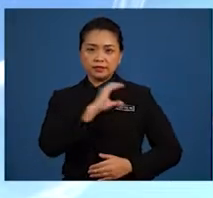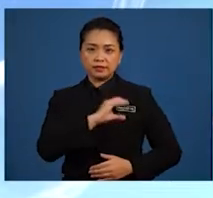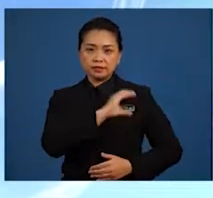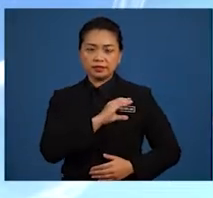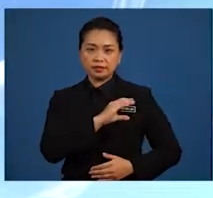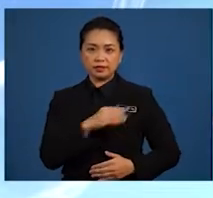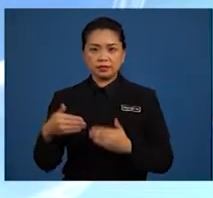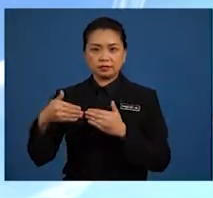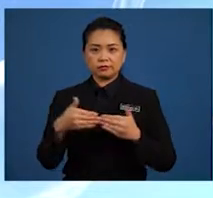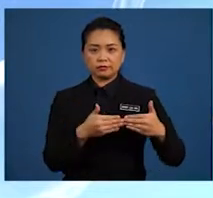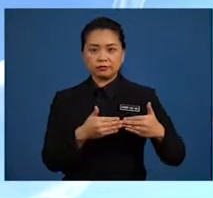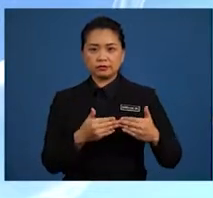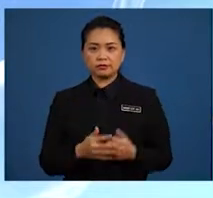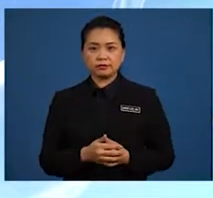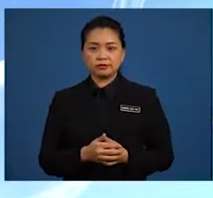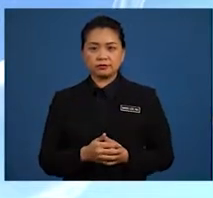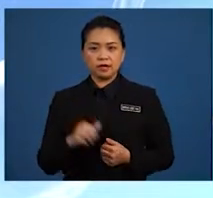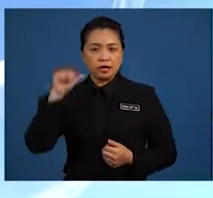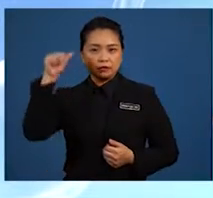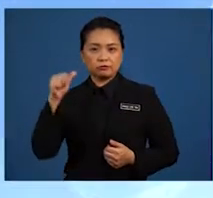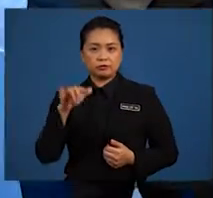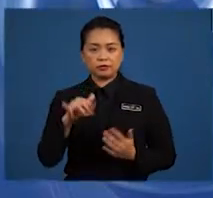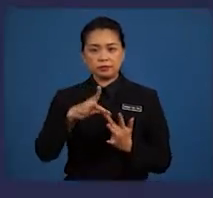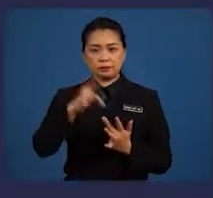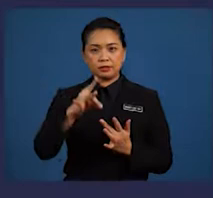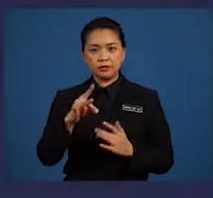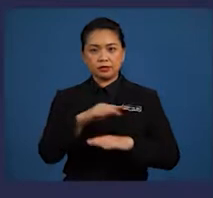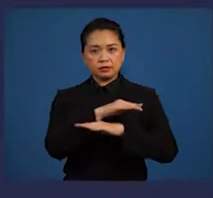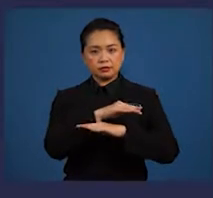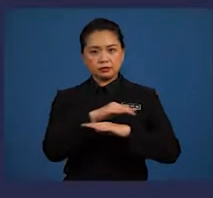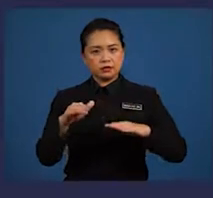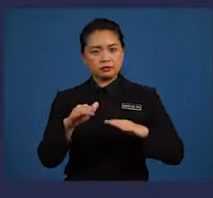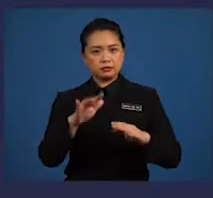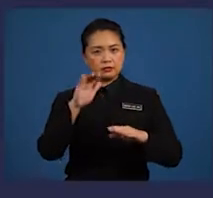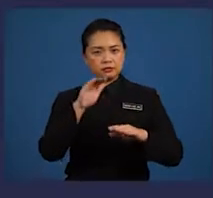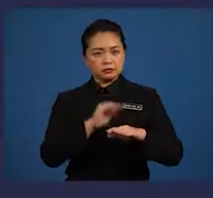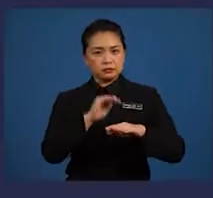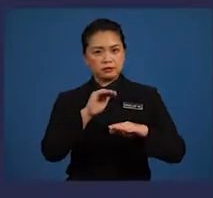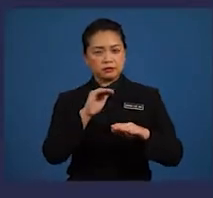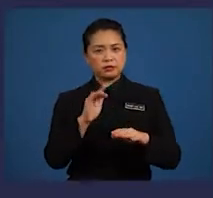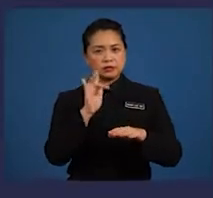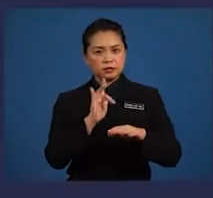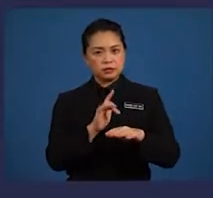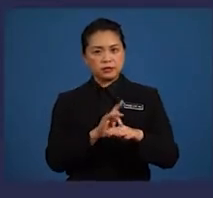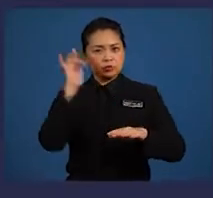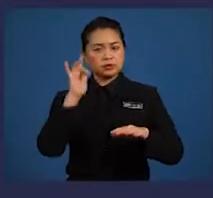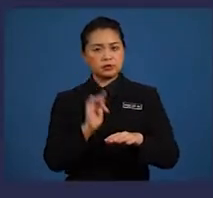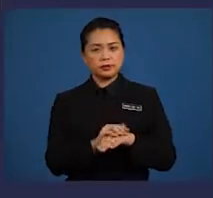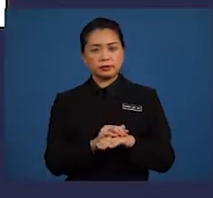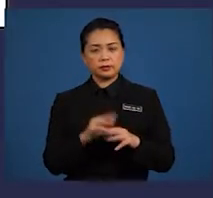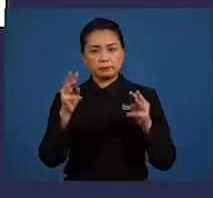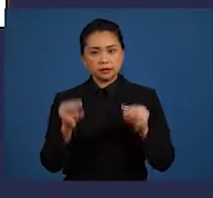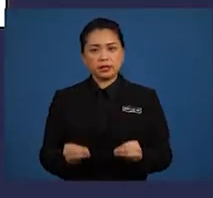seterusnya Bulog dialah audio yang dipilih tidak menyentuh isu atau budaya masyarakat